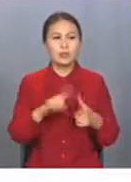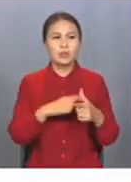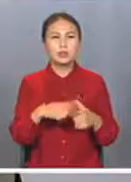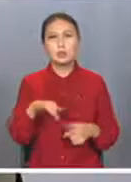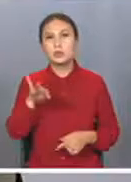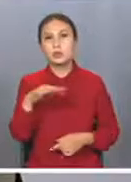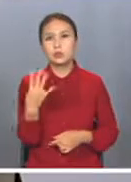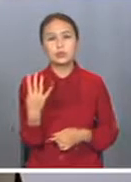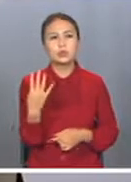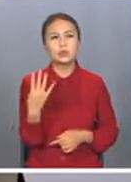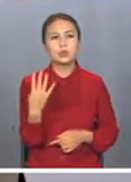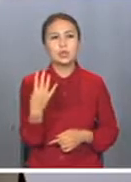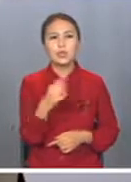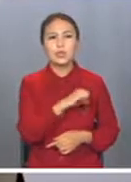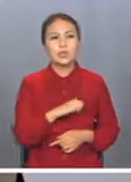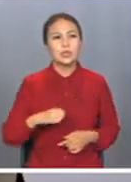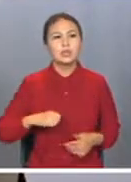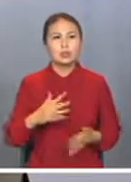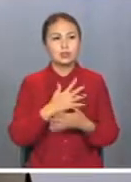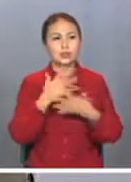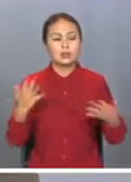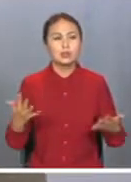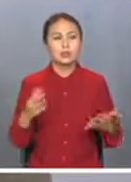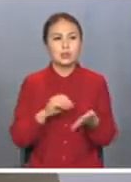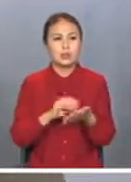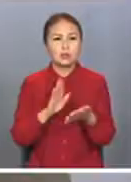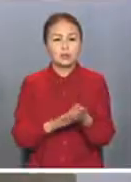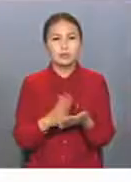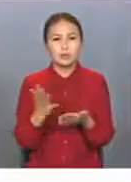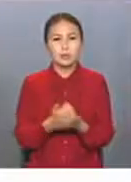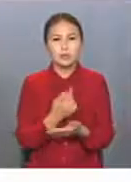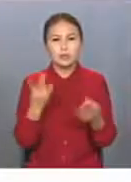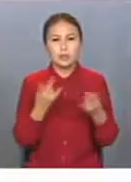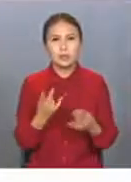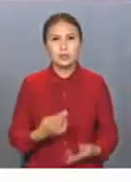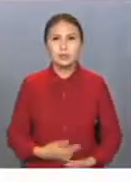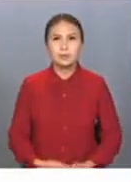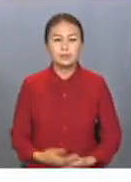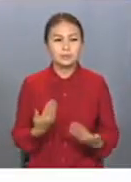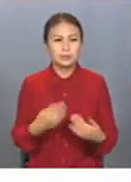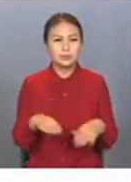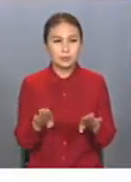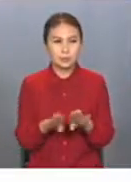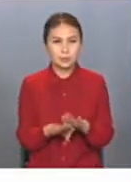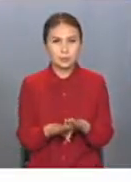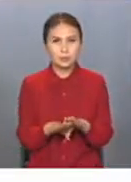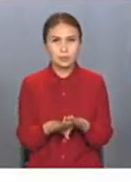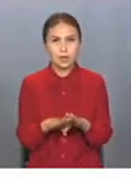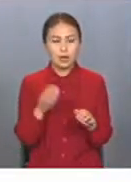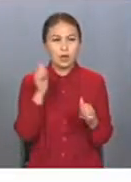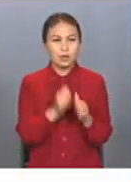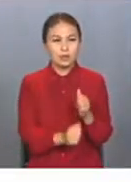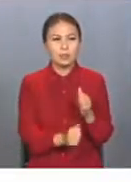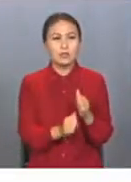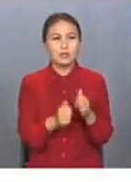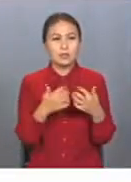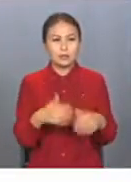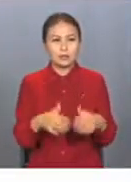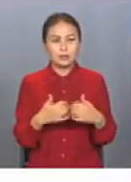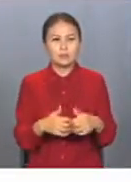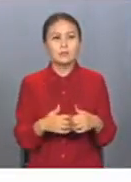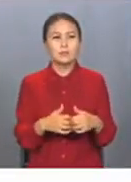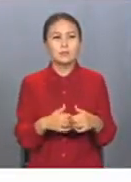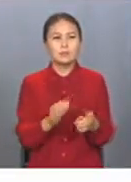44-тің ең үлкен ортақ бөлгішін табуды қарастырамыз. Дәл жаңа есеп сияқты, әр санды бағандап